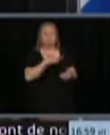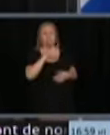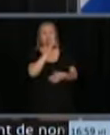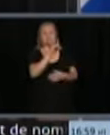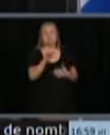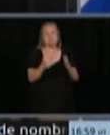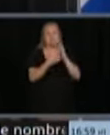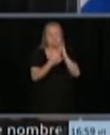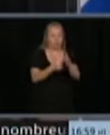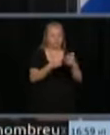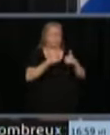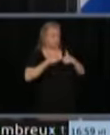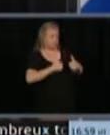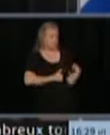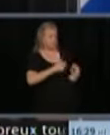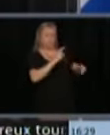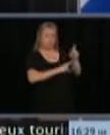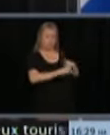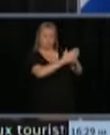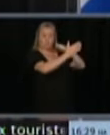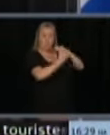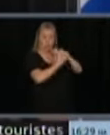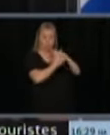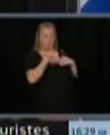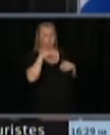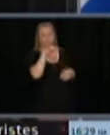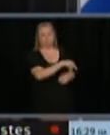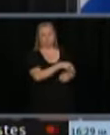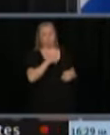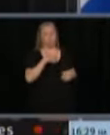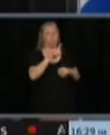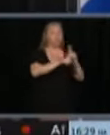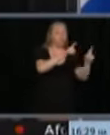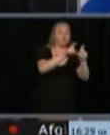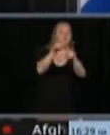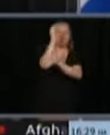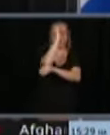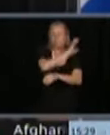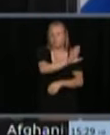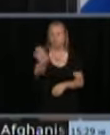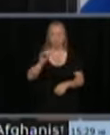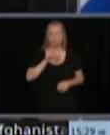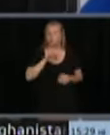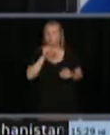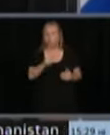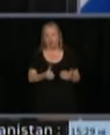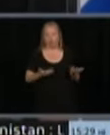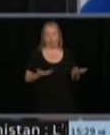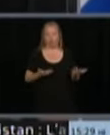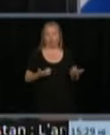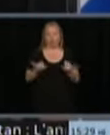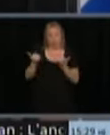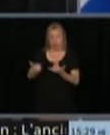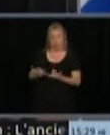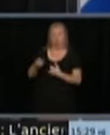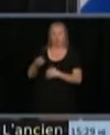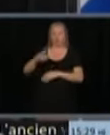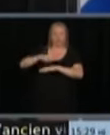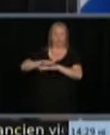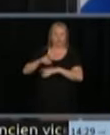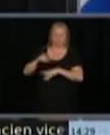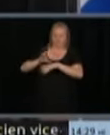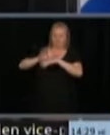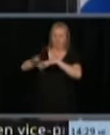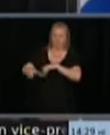Par contre, bien là, avec la vaccination obligatoire, on vient entre autres toucher le droit de travailler. Donc, c'est quand même